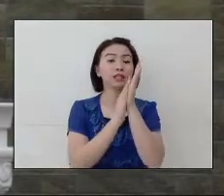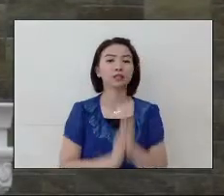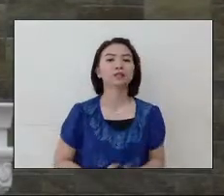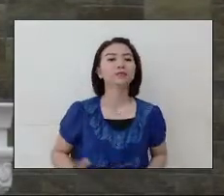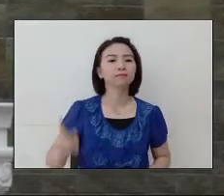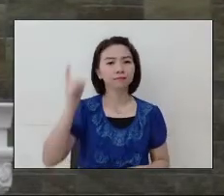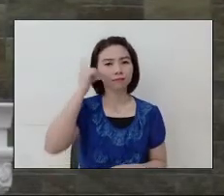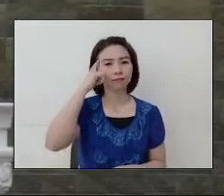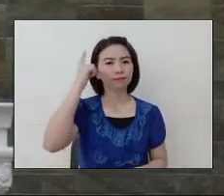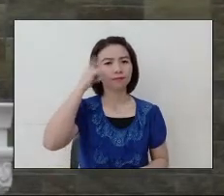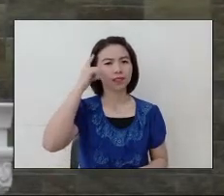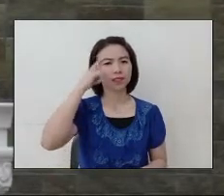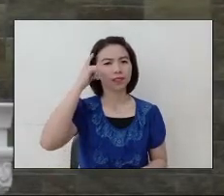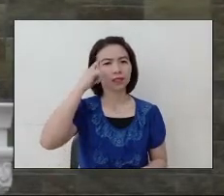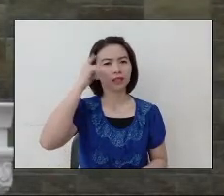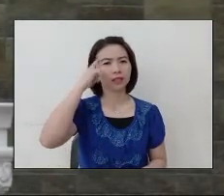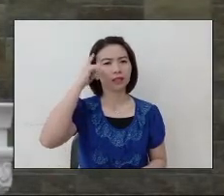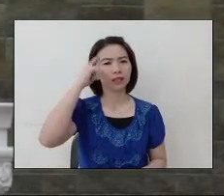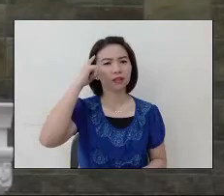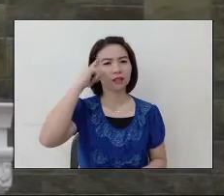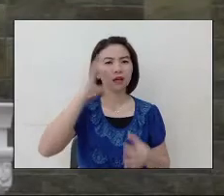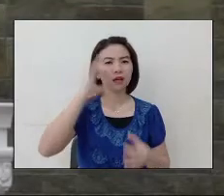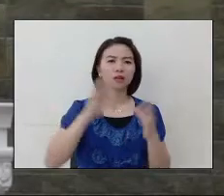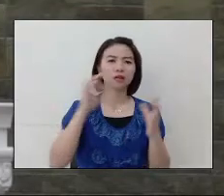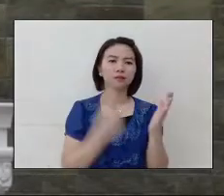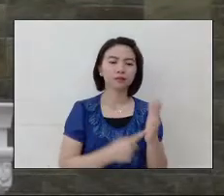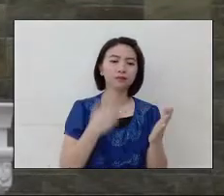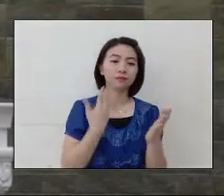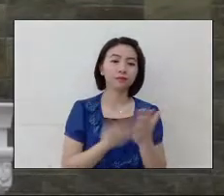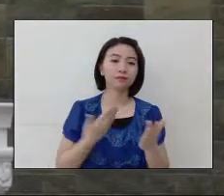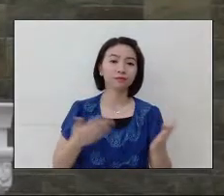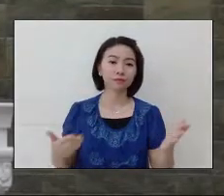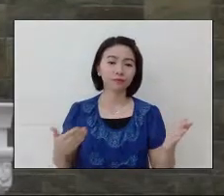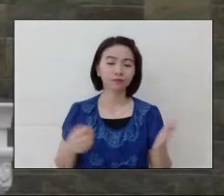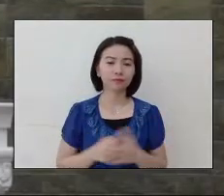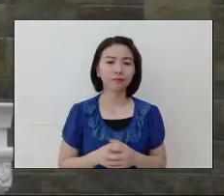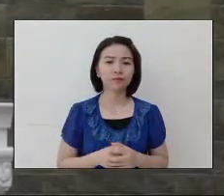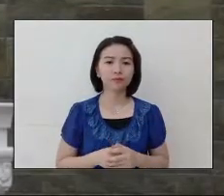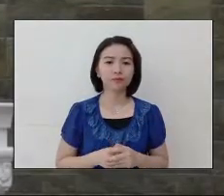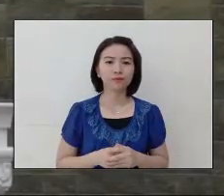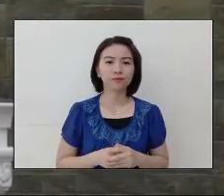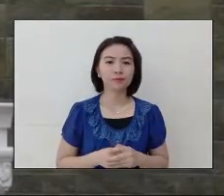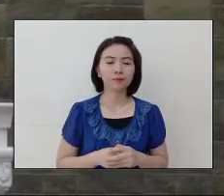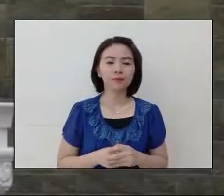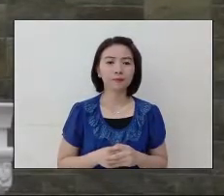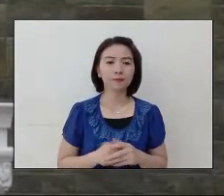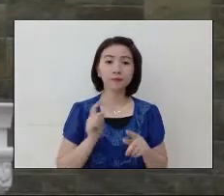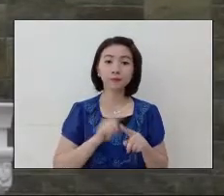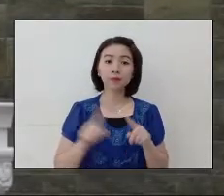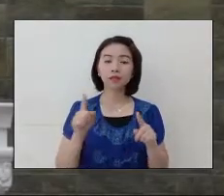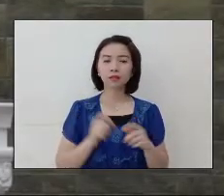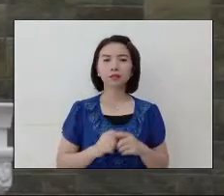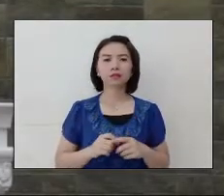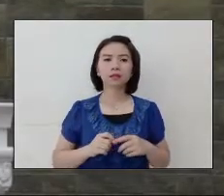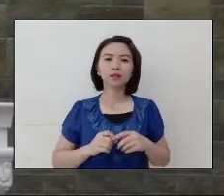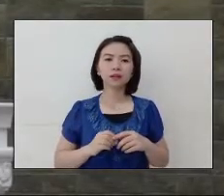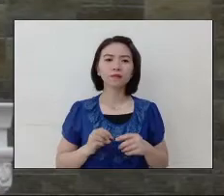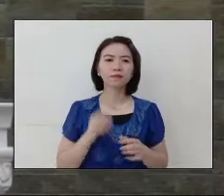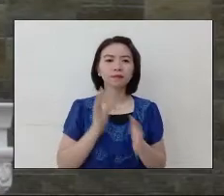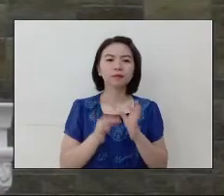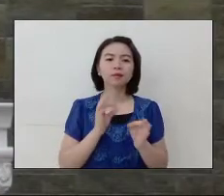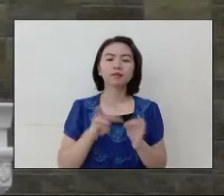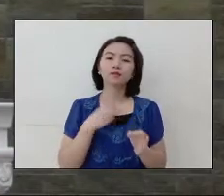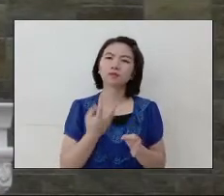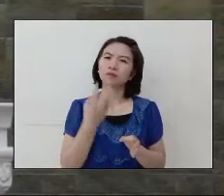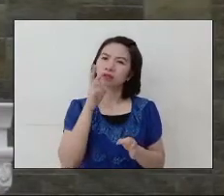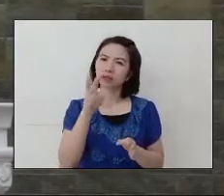think of these things. See that? So, pero pagka tinignan niyo po mga kapatid,